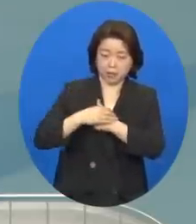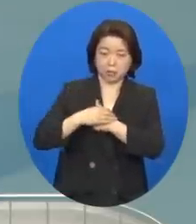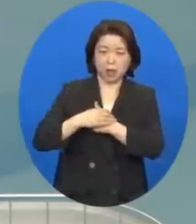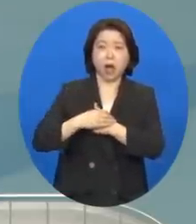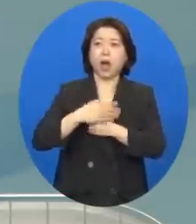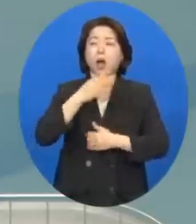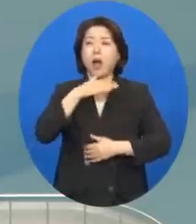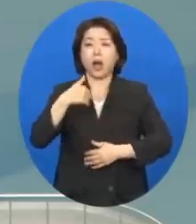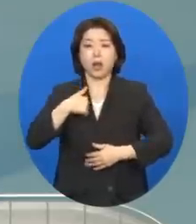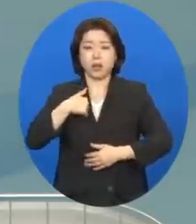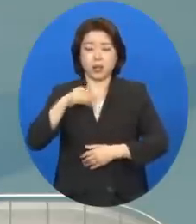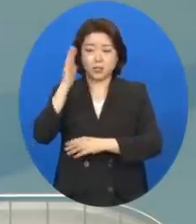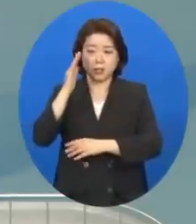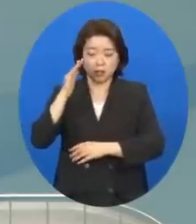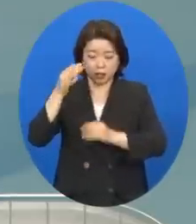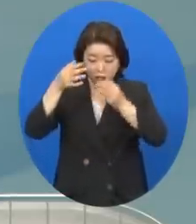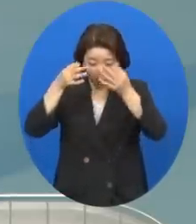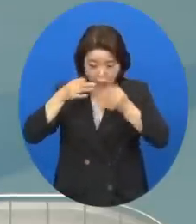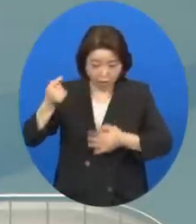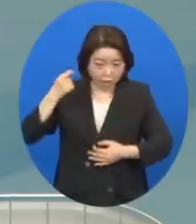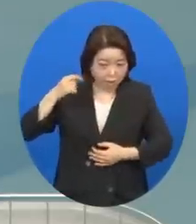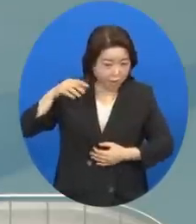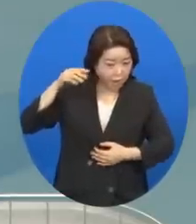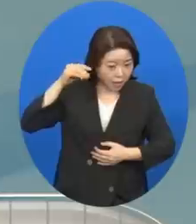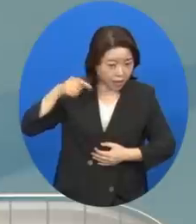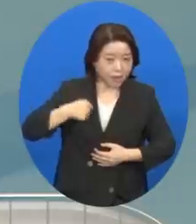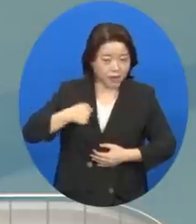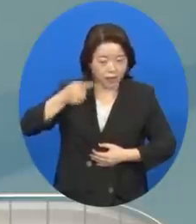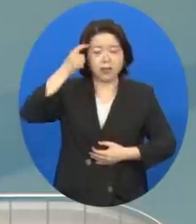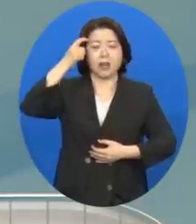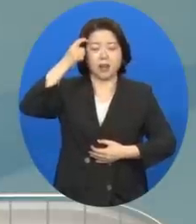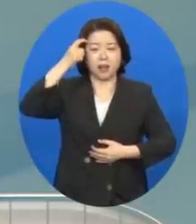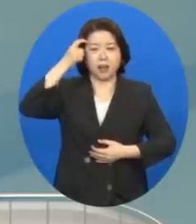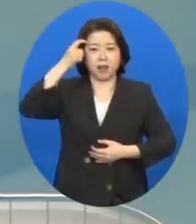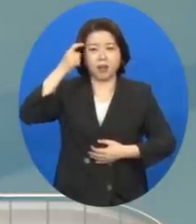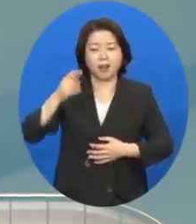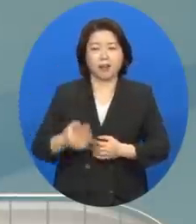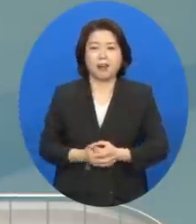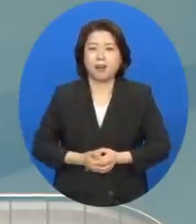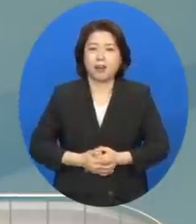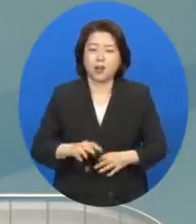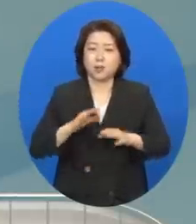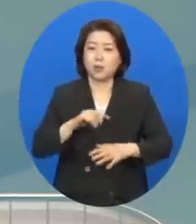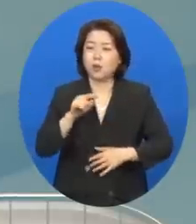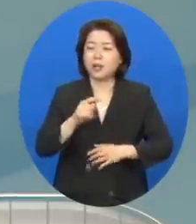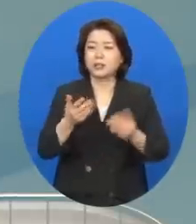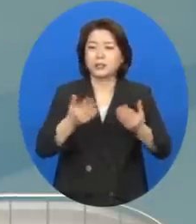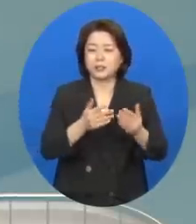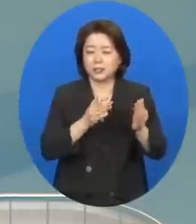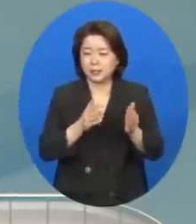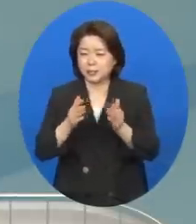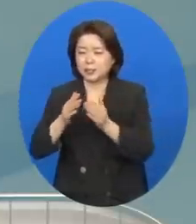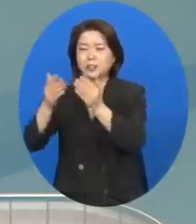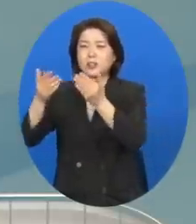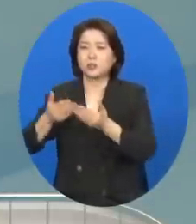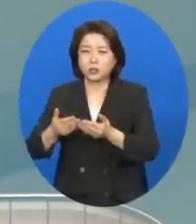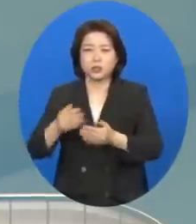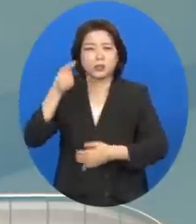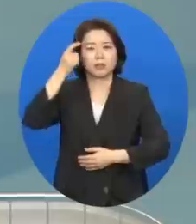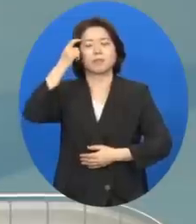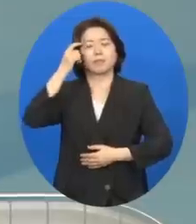설교를 저에게 주시는 참 놀라운 섭리로 그 일을 진행하신 것임을